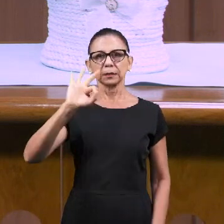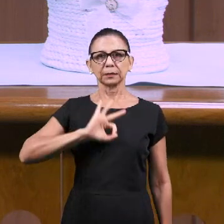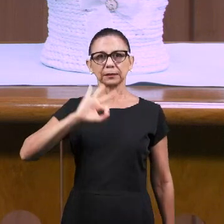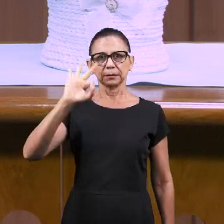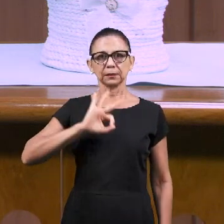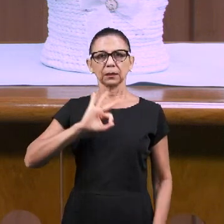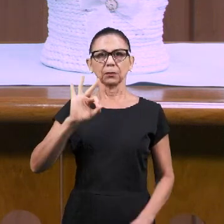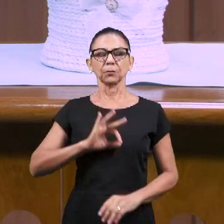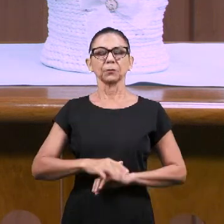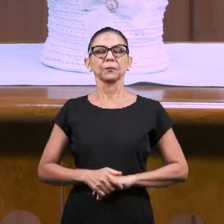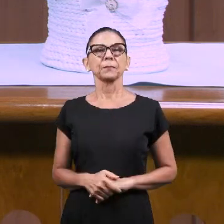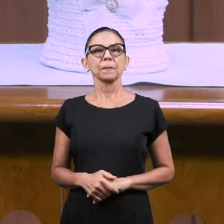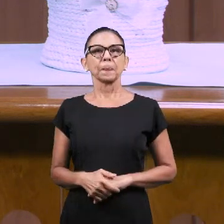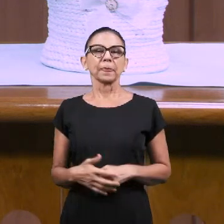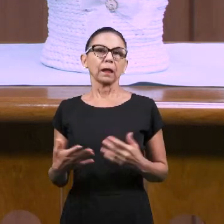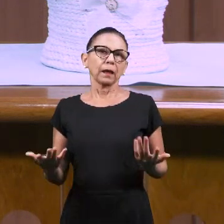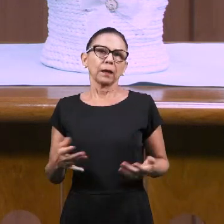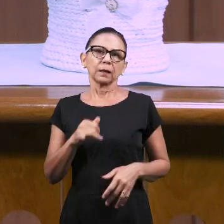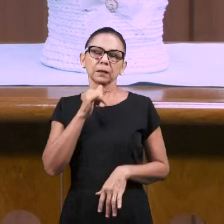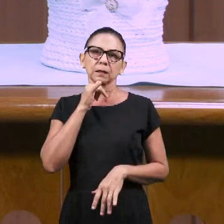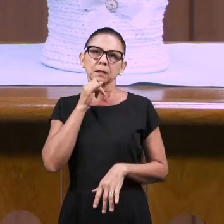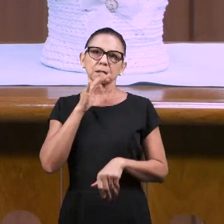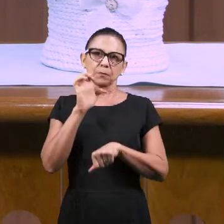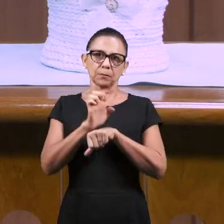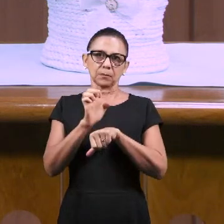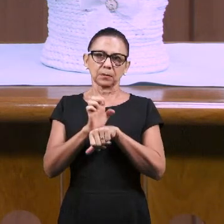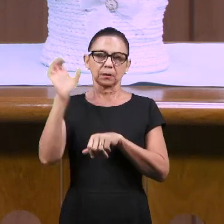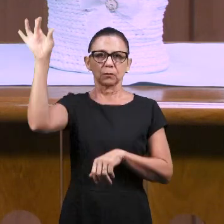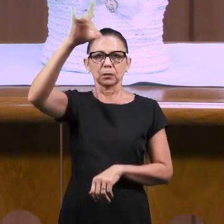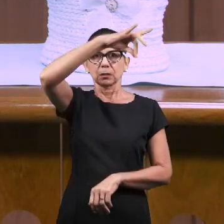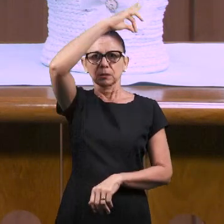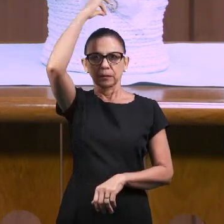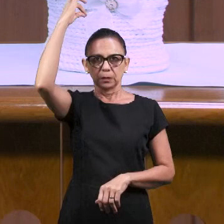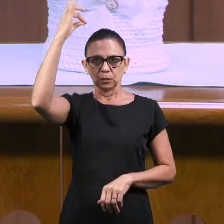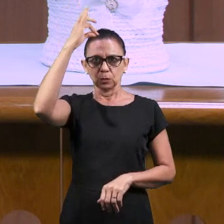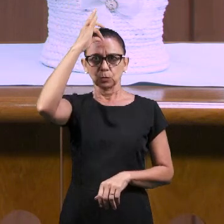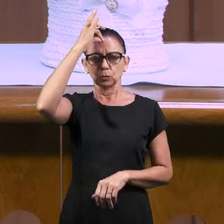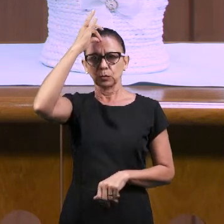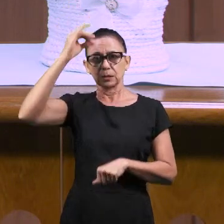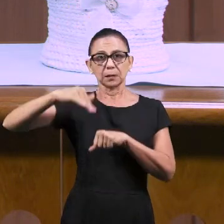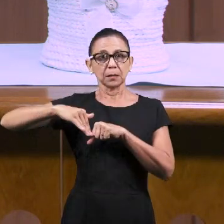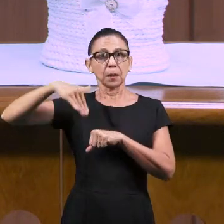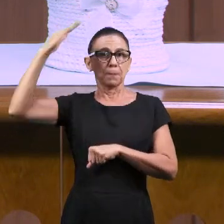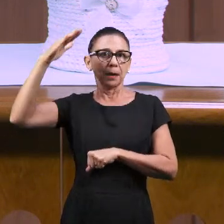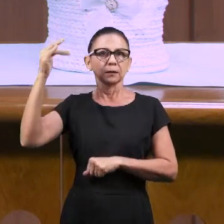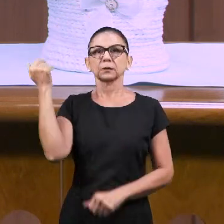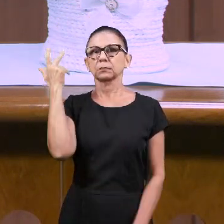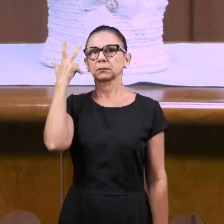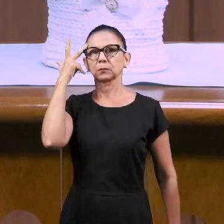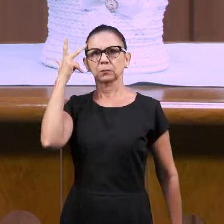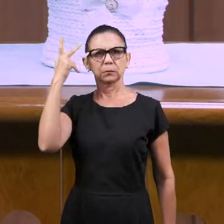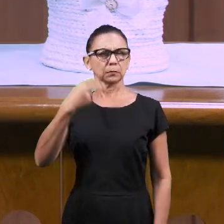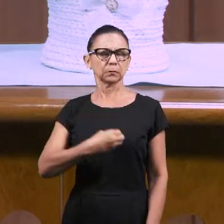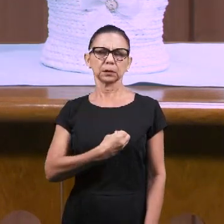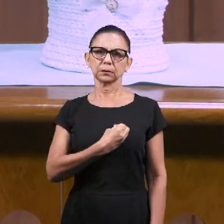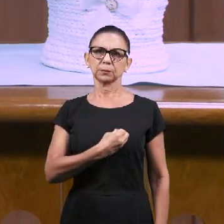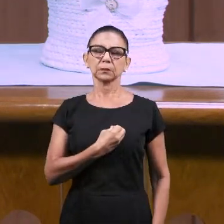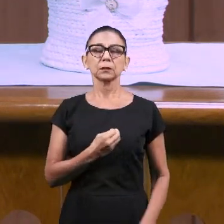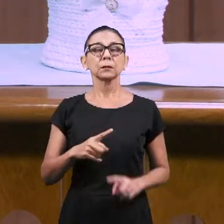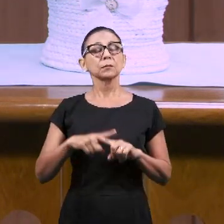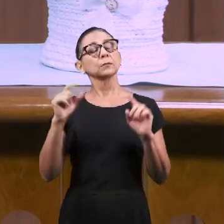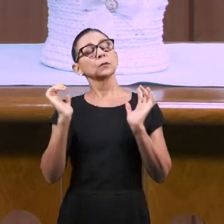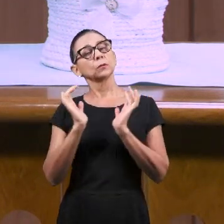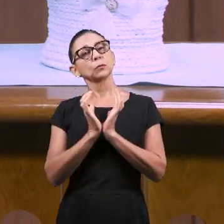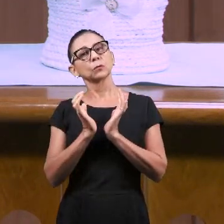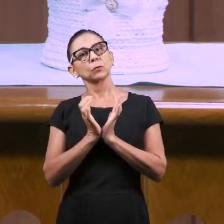proportion. Par exemple, dans l'état de Espírito Santo, qu'il a une concentration plus grande, c'est naturel qu'il a le plus grand